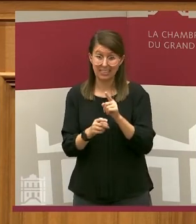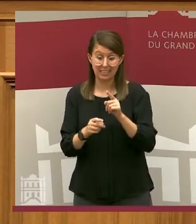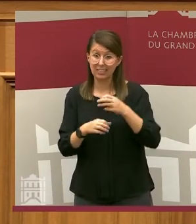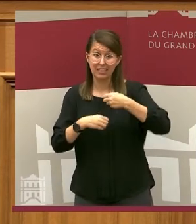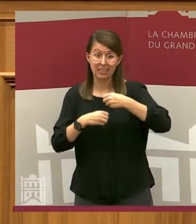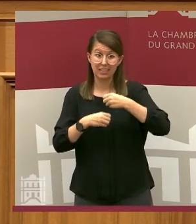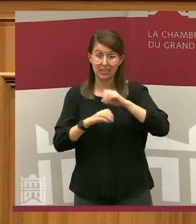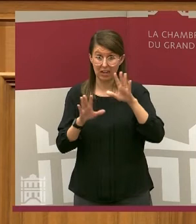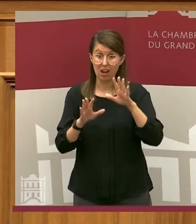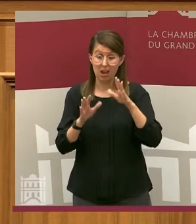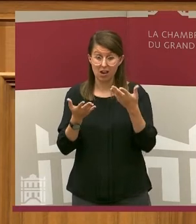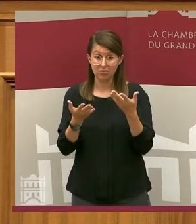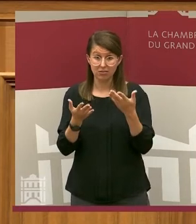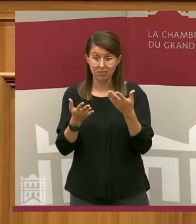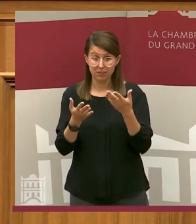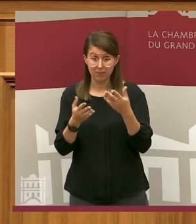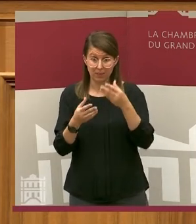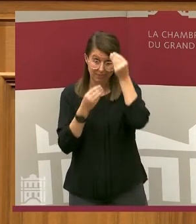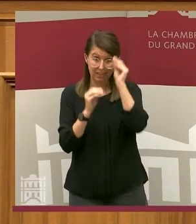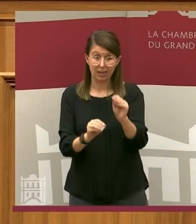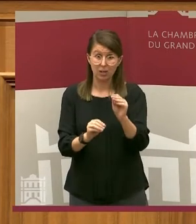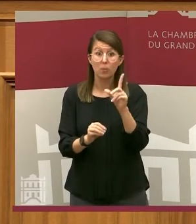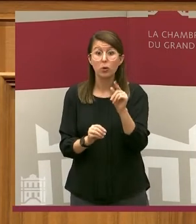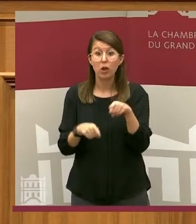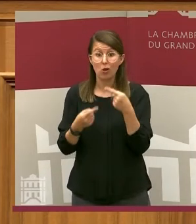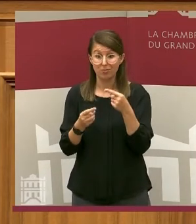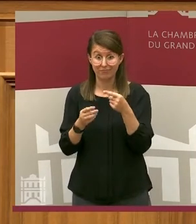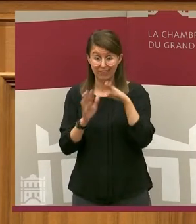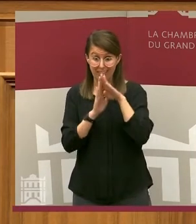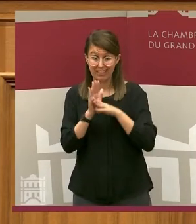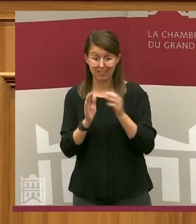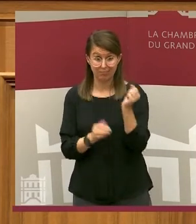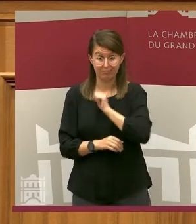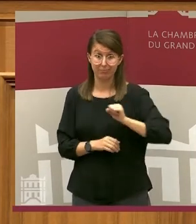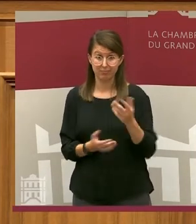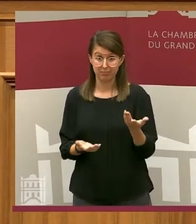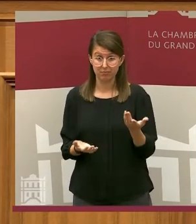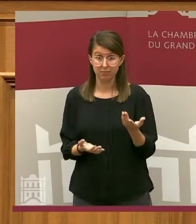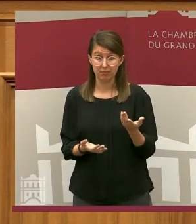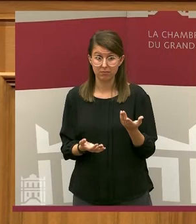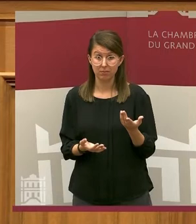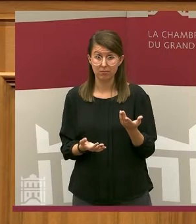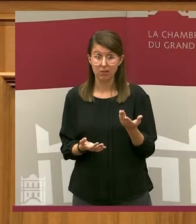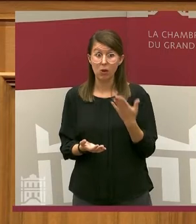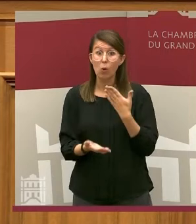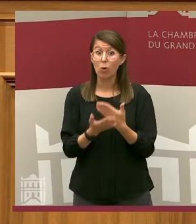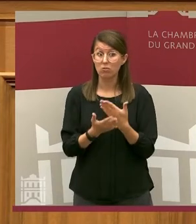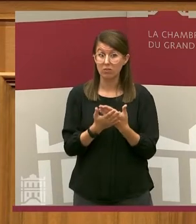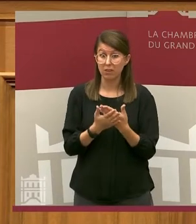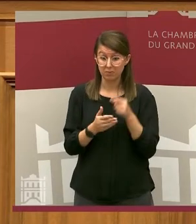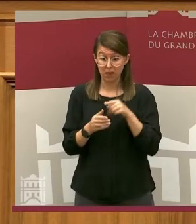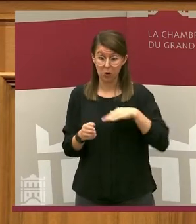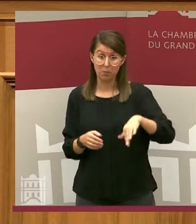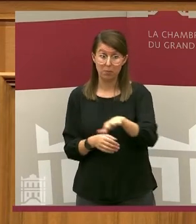gegen Gesetzeverstoß. Auch das stark steckt und ist am Sektor natürlich